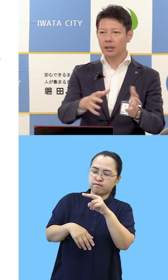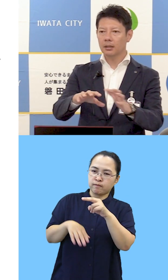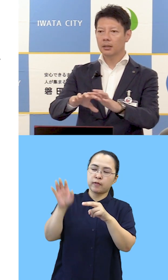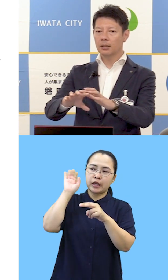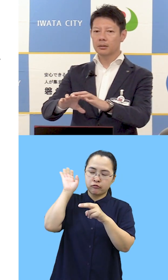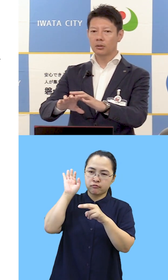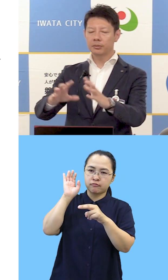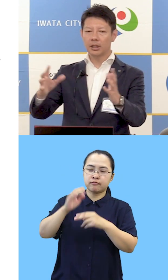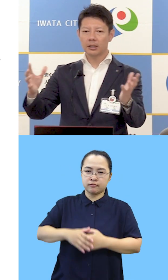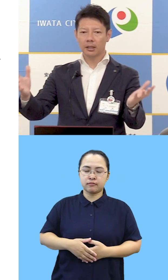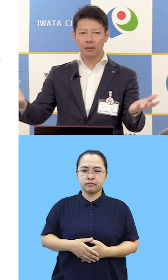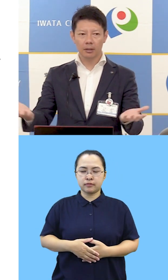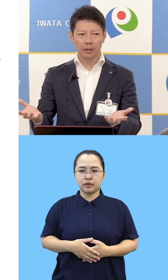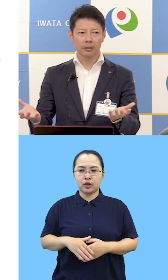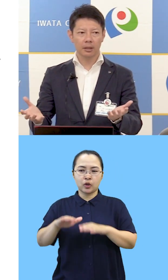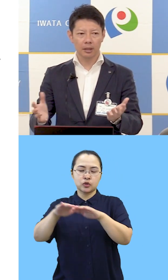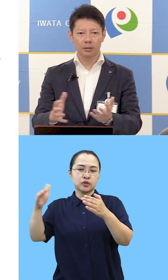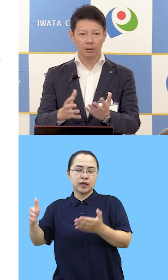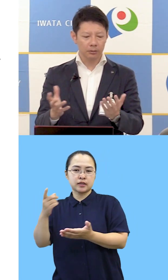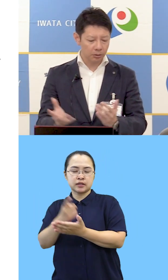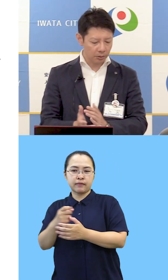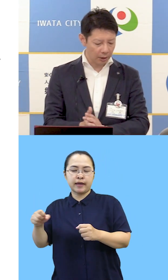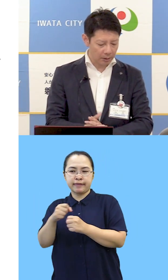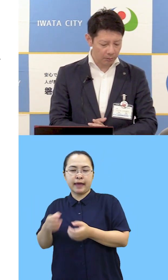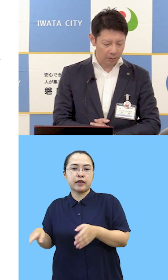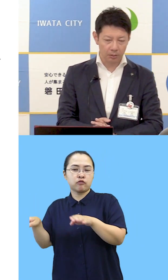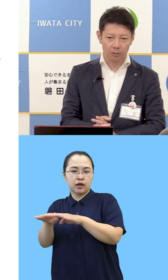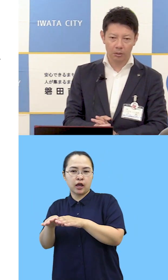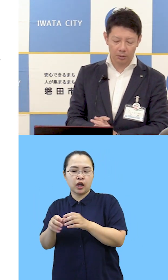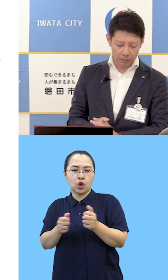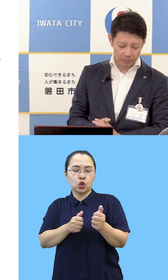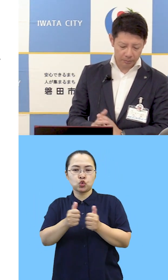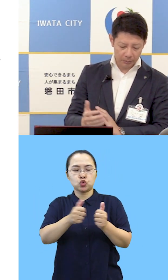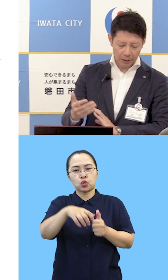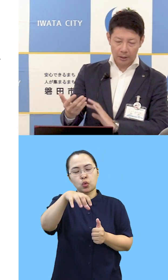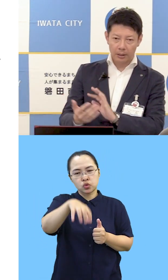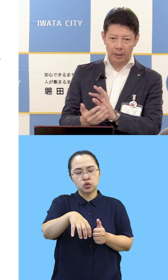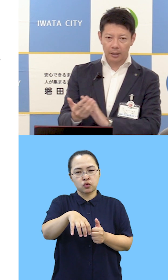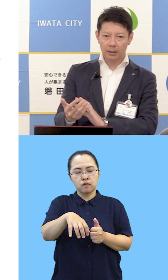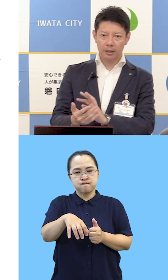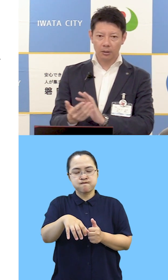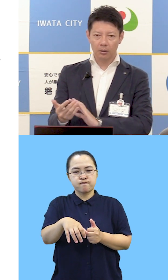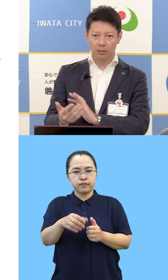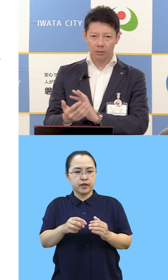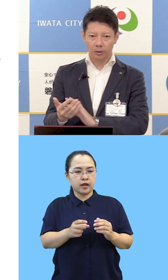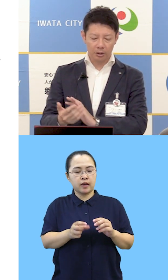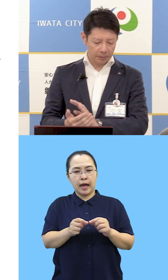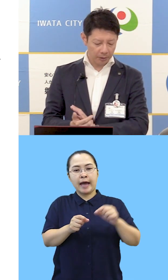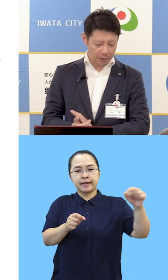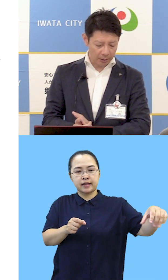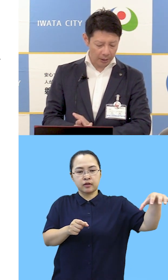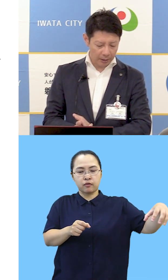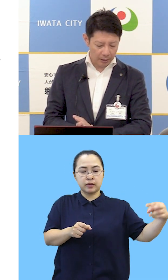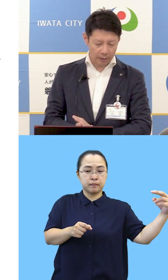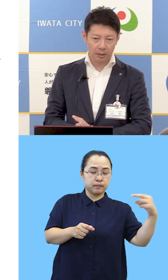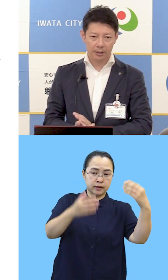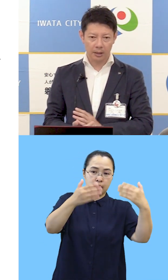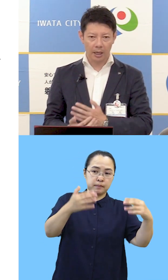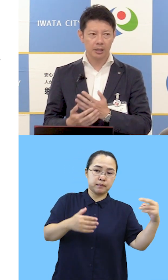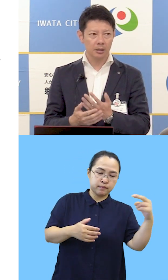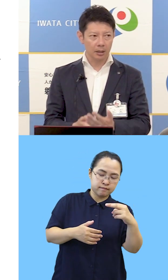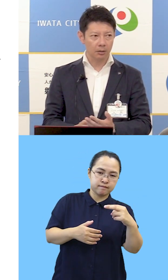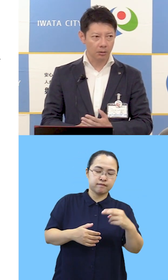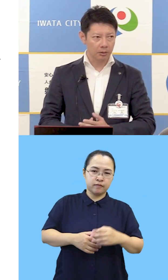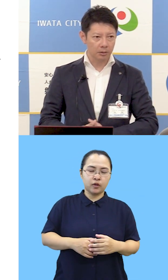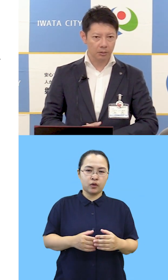いていて、その舞台だけは体育館でやってるとか運動場でやってるっていうところの 遠隔での取り組みもですね、クラス